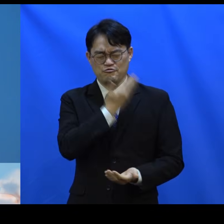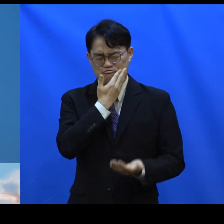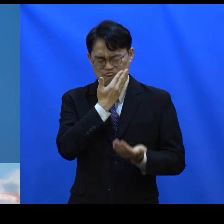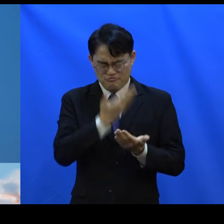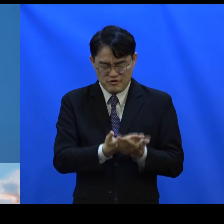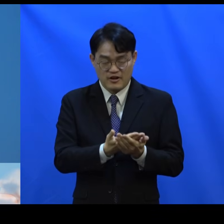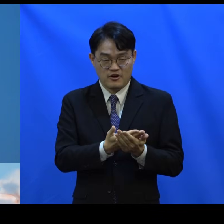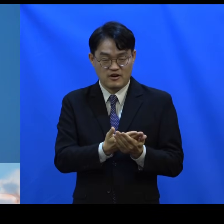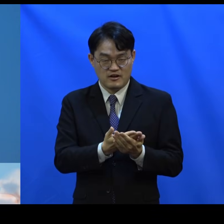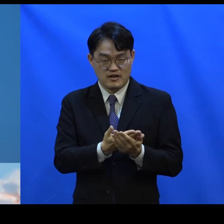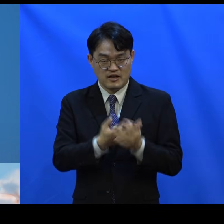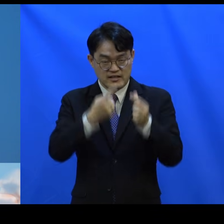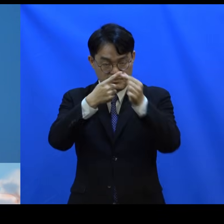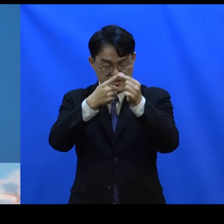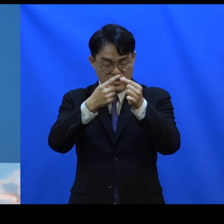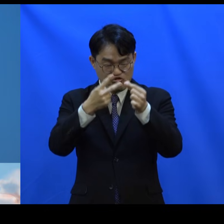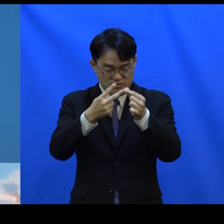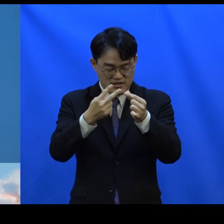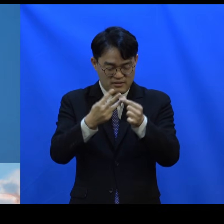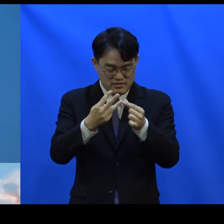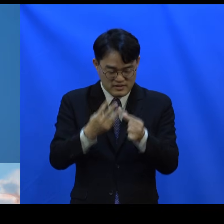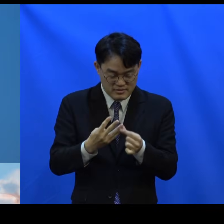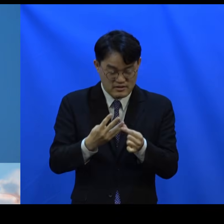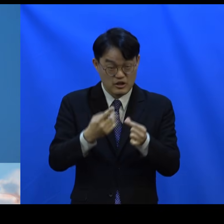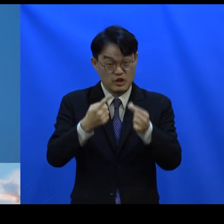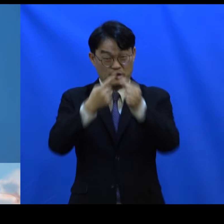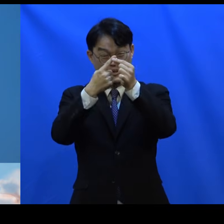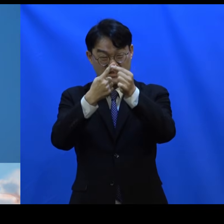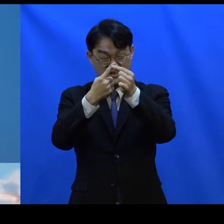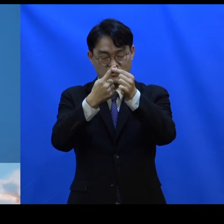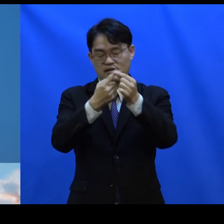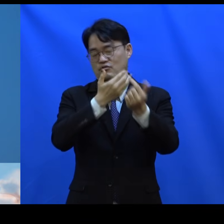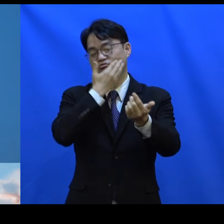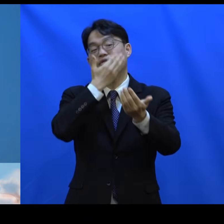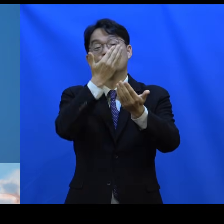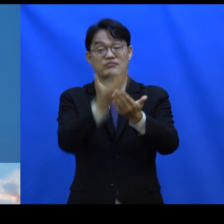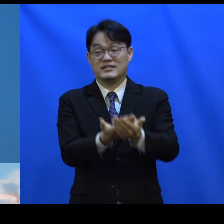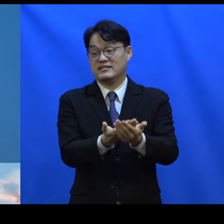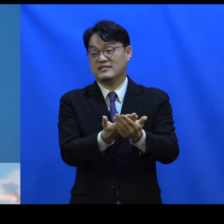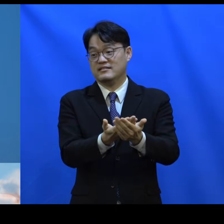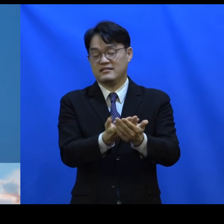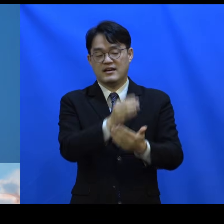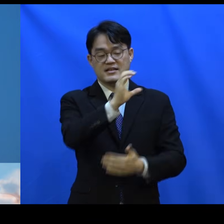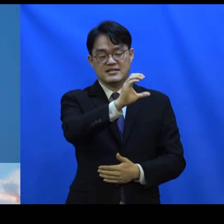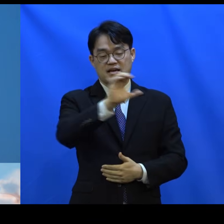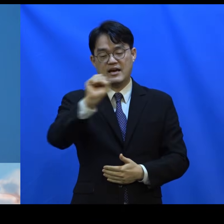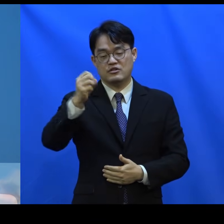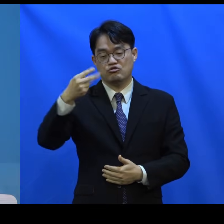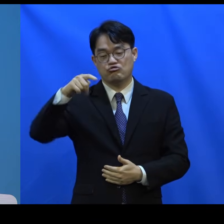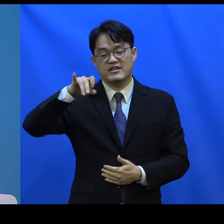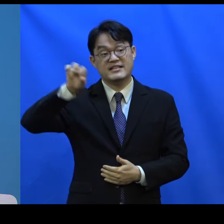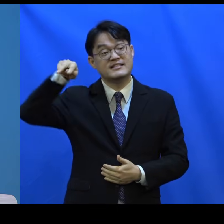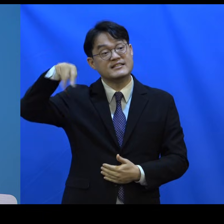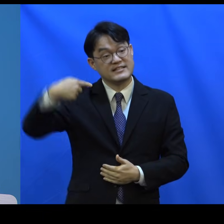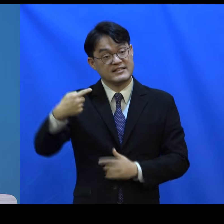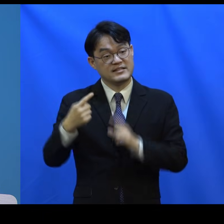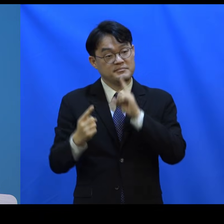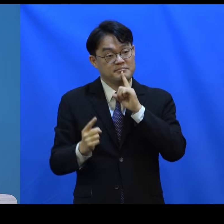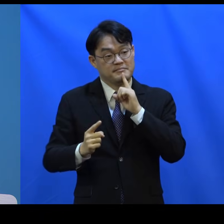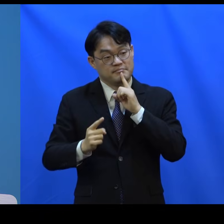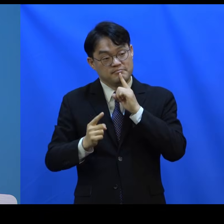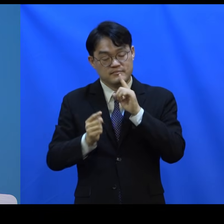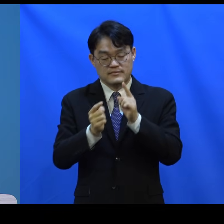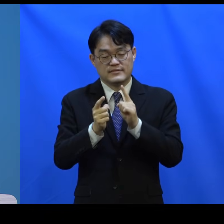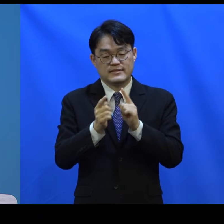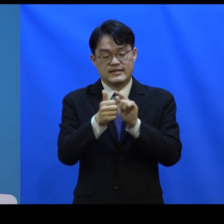중요합니다. 우선순위, 뭘 우선으로 할 거냐는 거죠. C.S. 루이스가 이 피고 스게 하나님이라는 책이